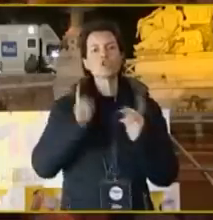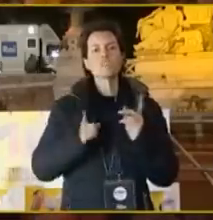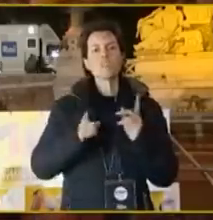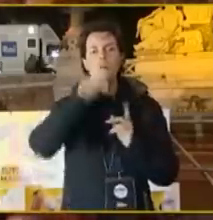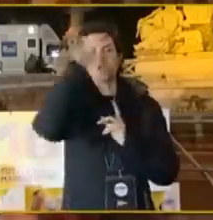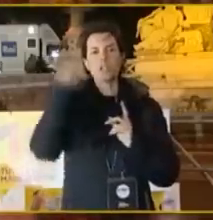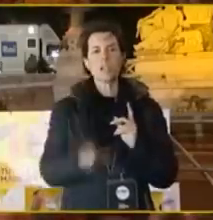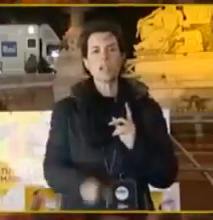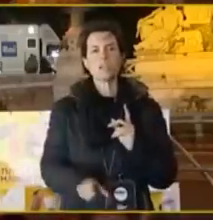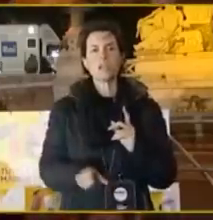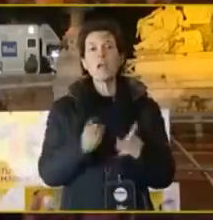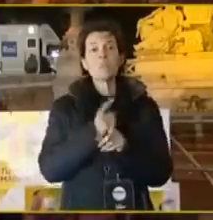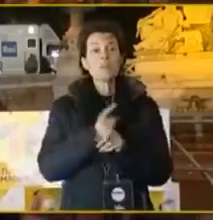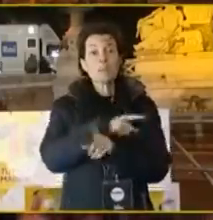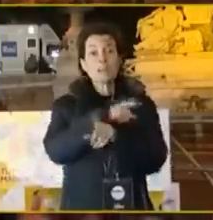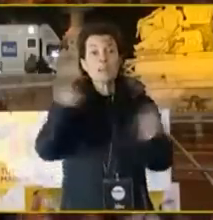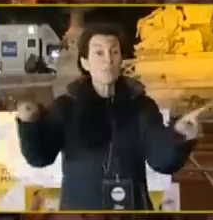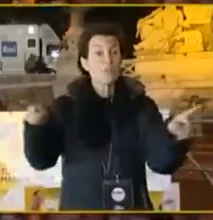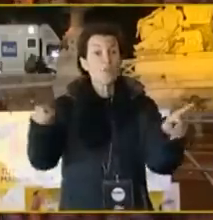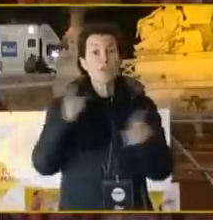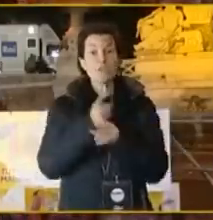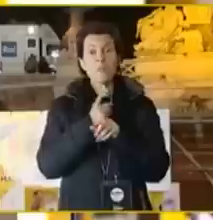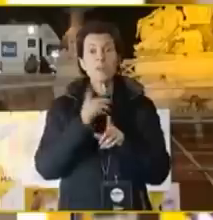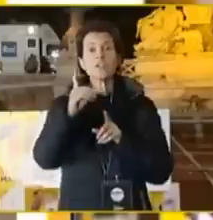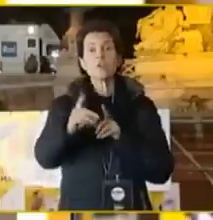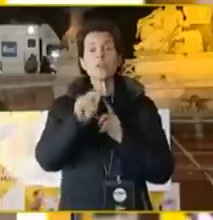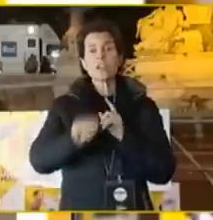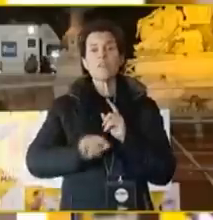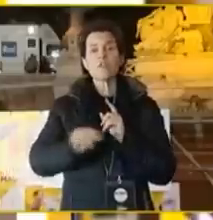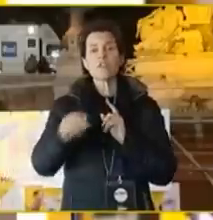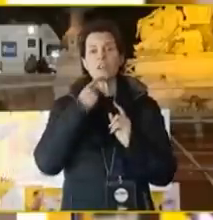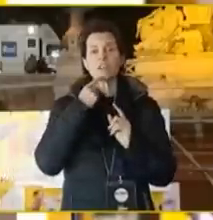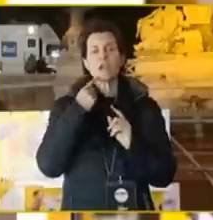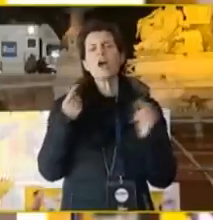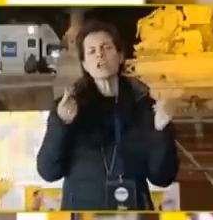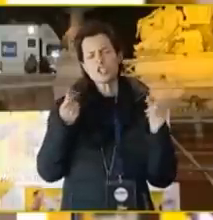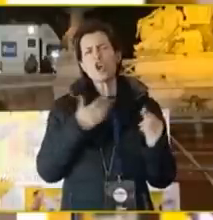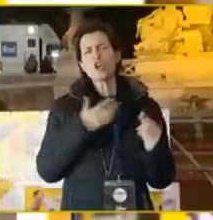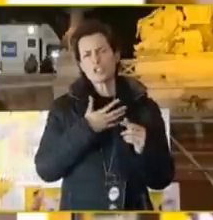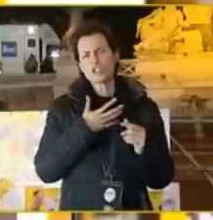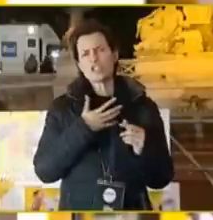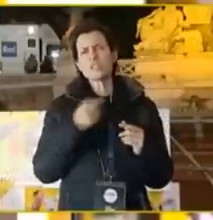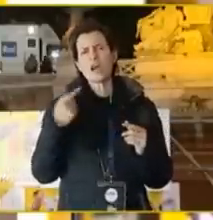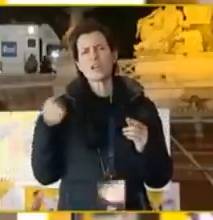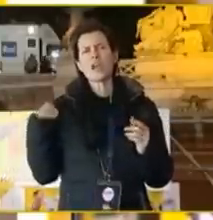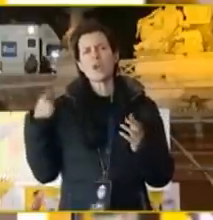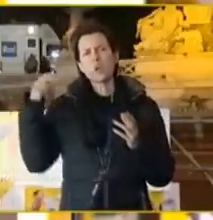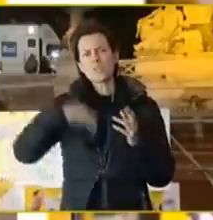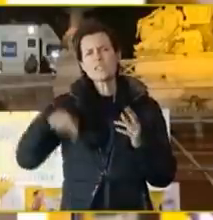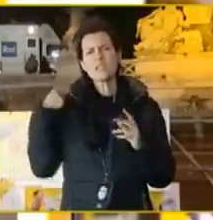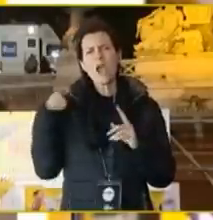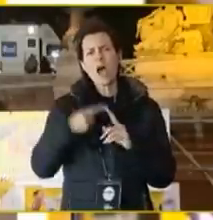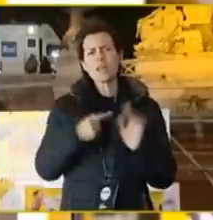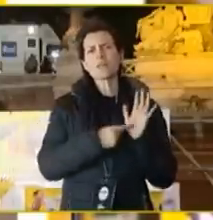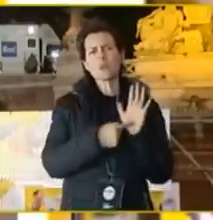Ma tutto questo dipende da voi, perché i soldi ci sono, ve l'abbiamo dimostrato in questi anni. Ve lo